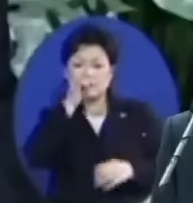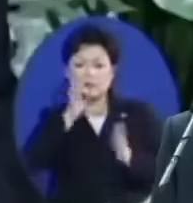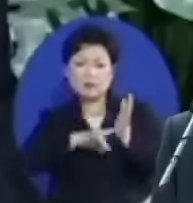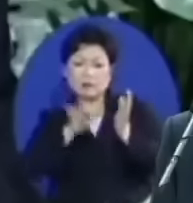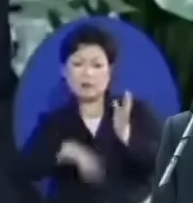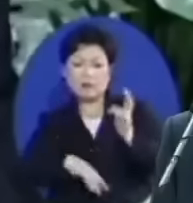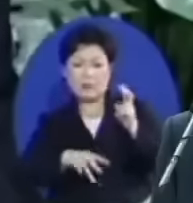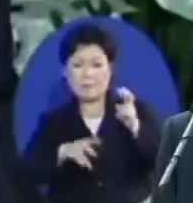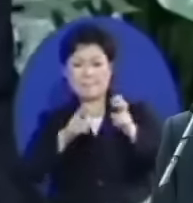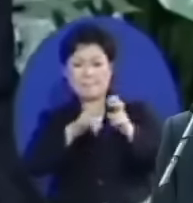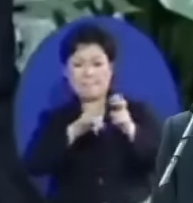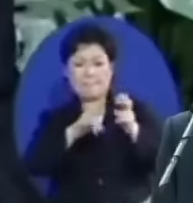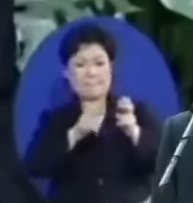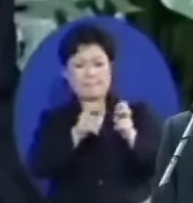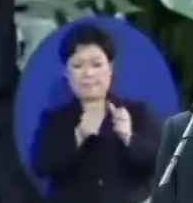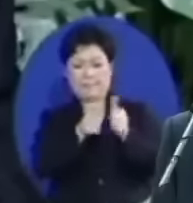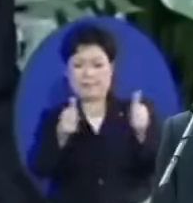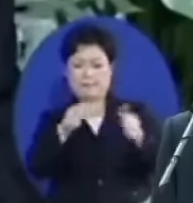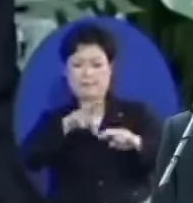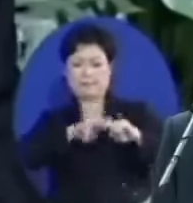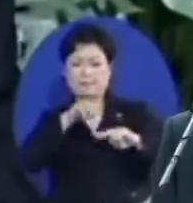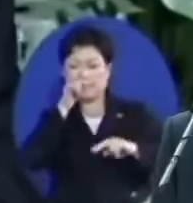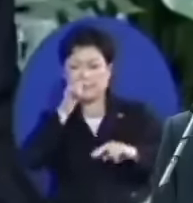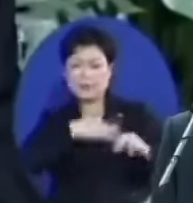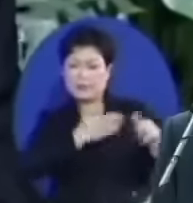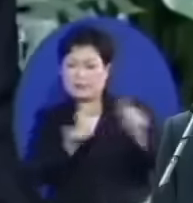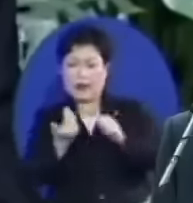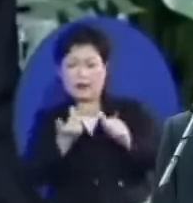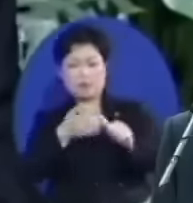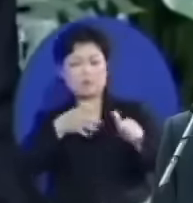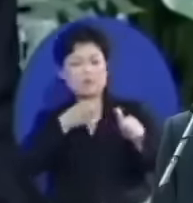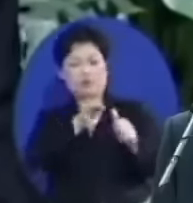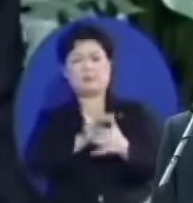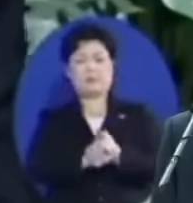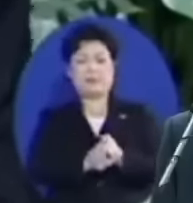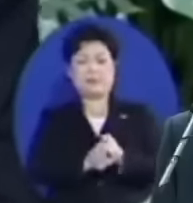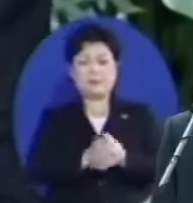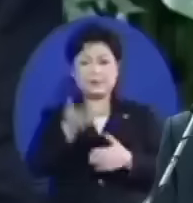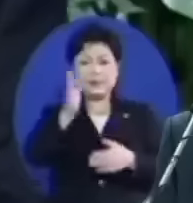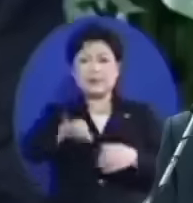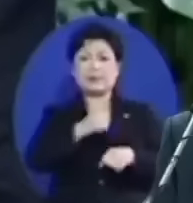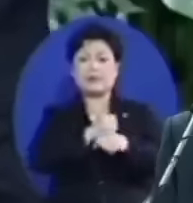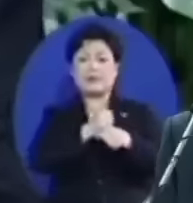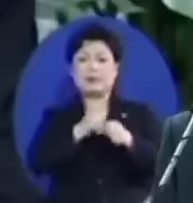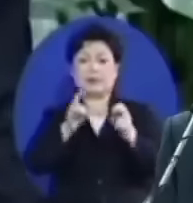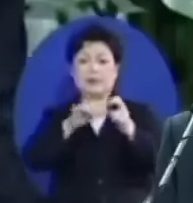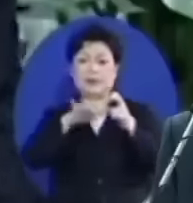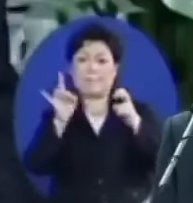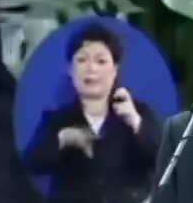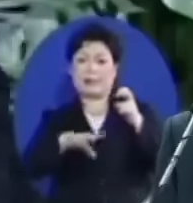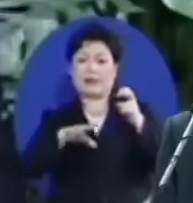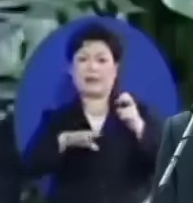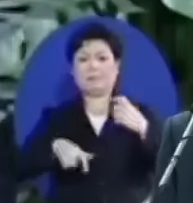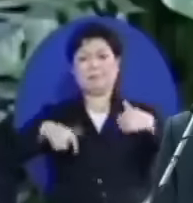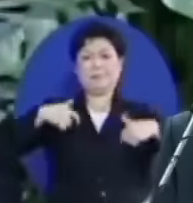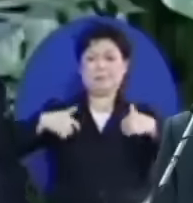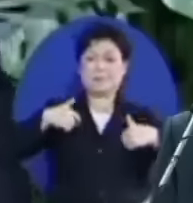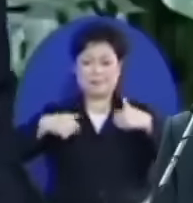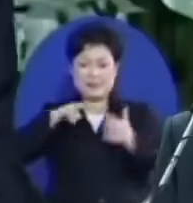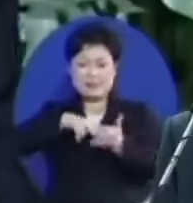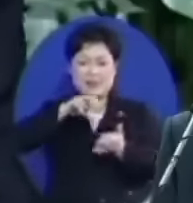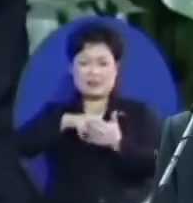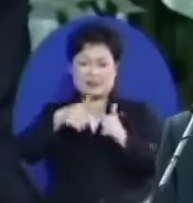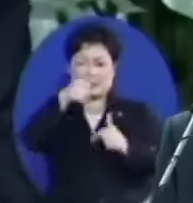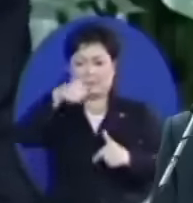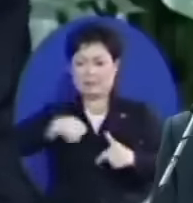것을 보고 세리를 나를 따라라고 부르셨습니다. 그래서 이 세리 마태가 기뻐서 뛰어나와 예수님을